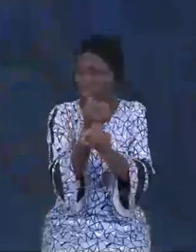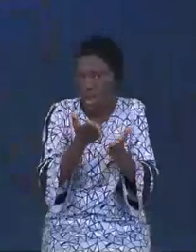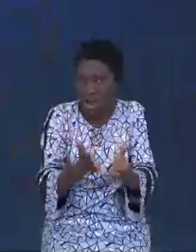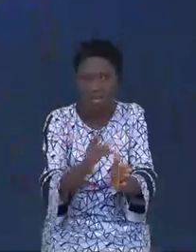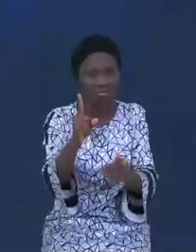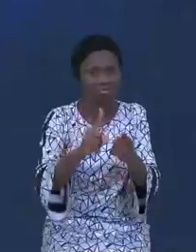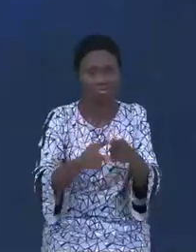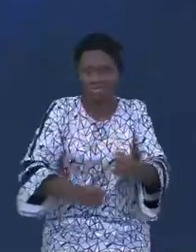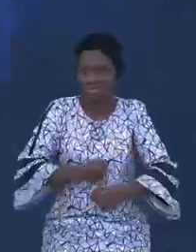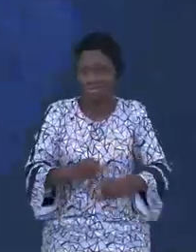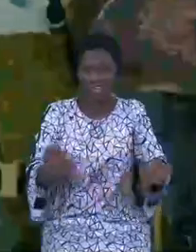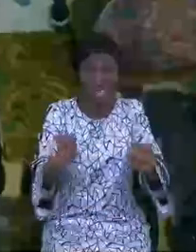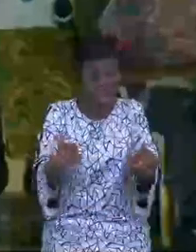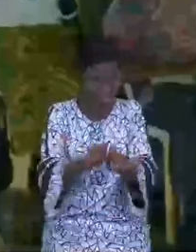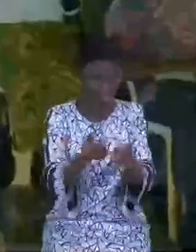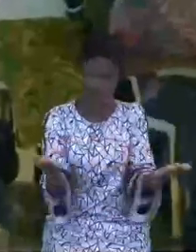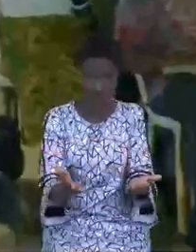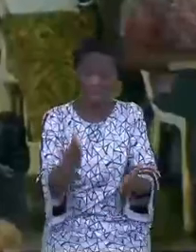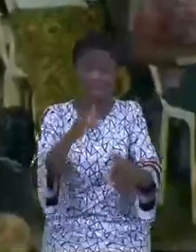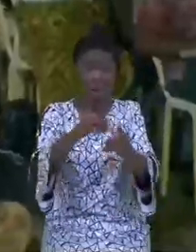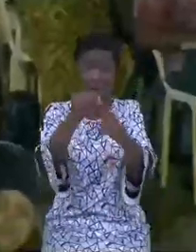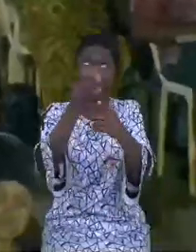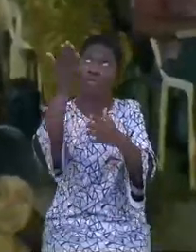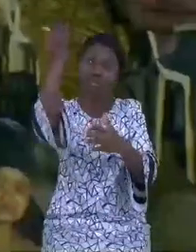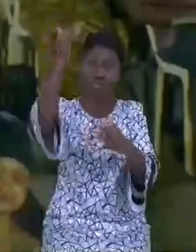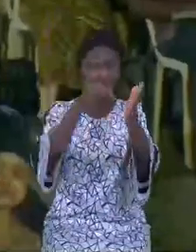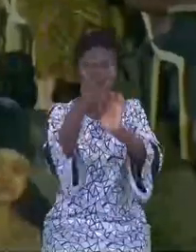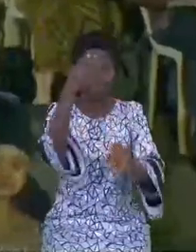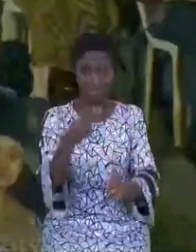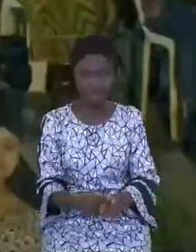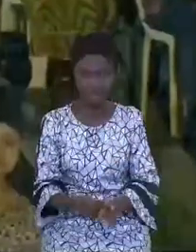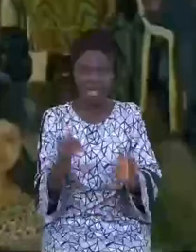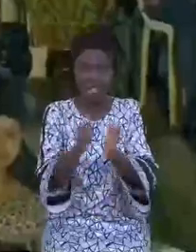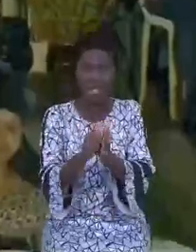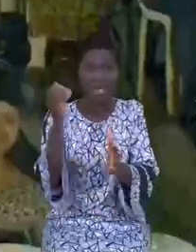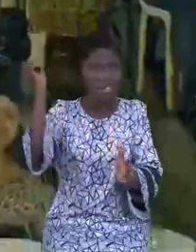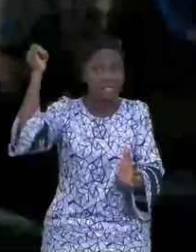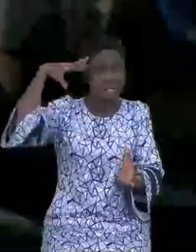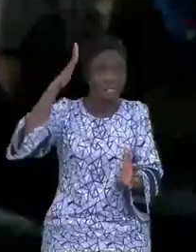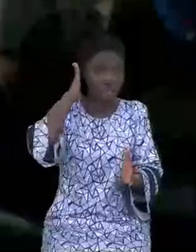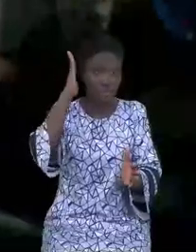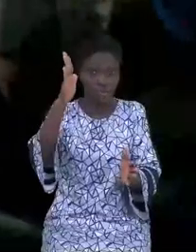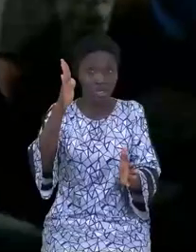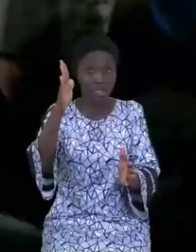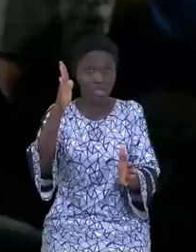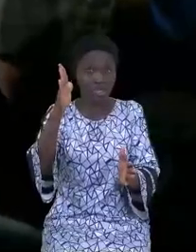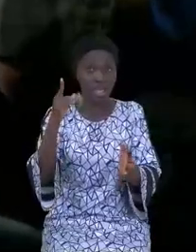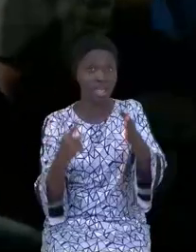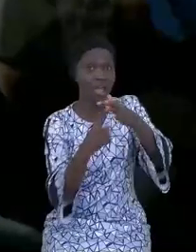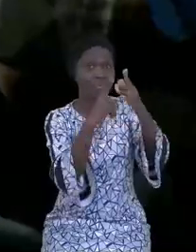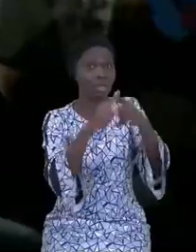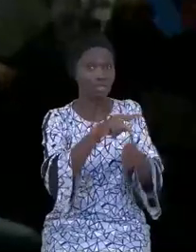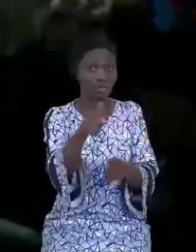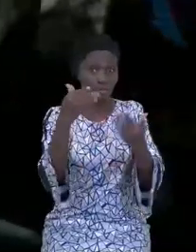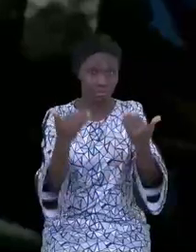ou de l'autre côté, dans l'au-delà. Cette grâce va t'apparaître ce soir. Voyons, voyons,